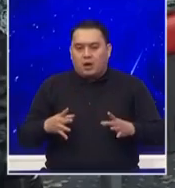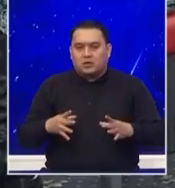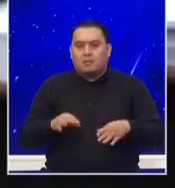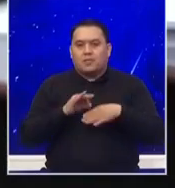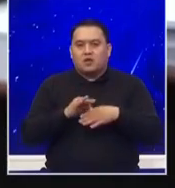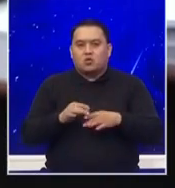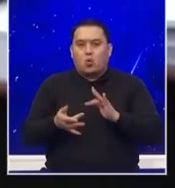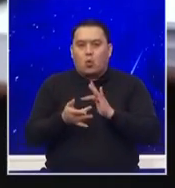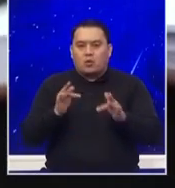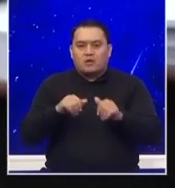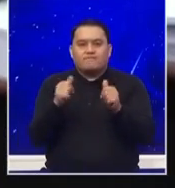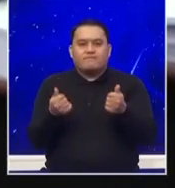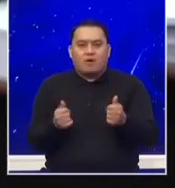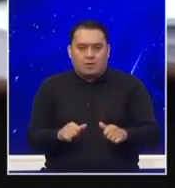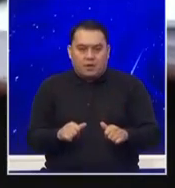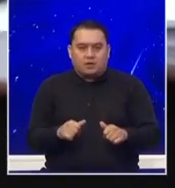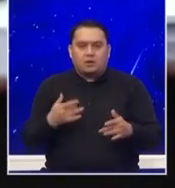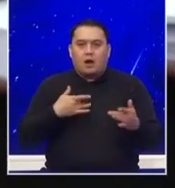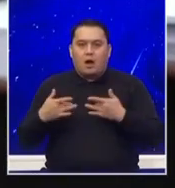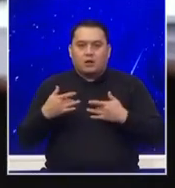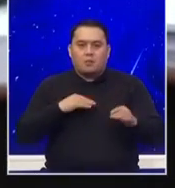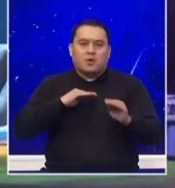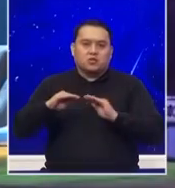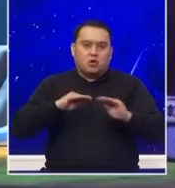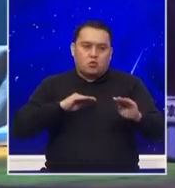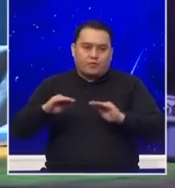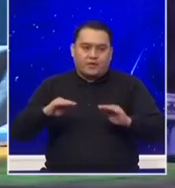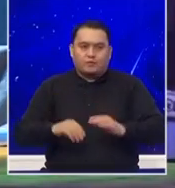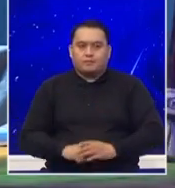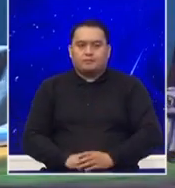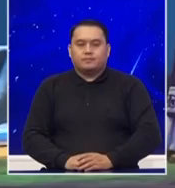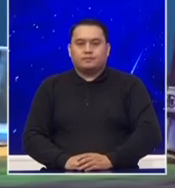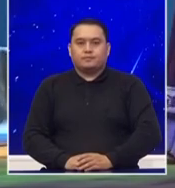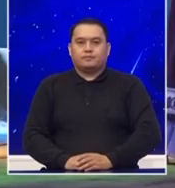прошли в онлайн-формате, в том числе и театральные постановки.